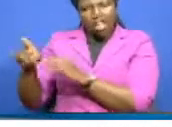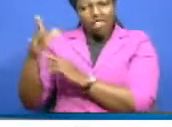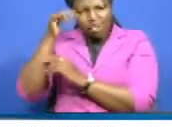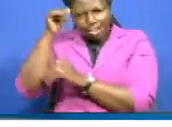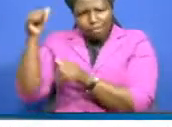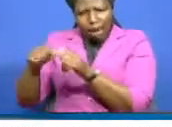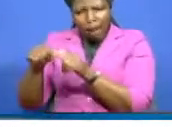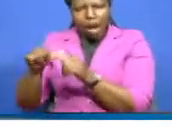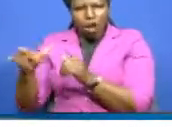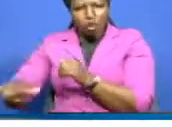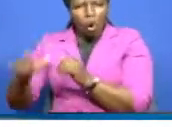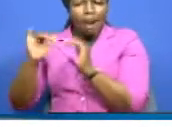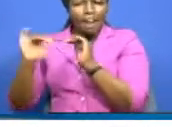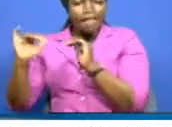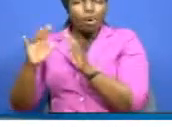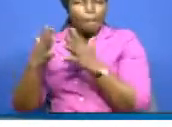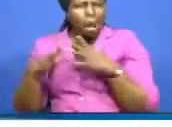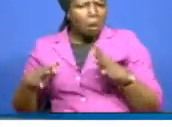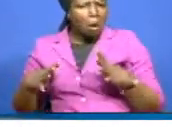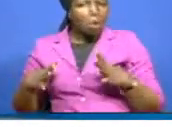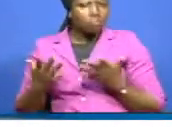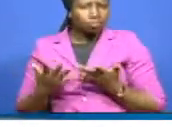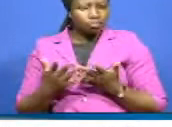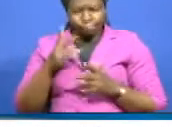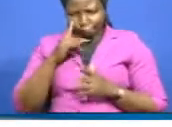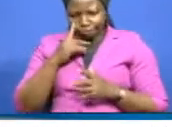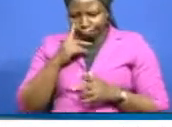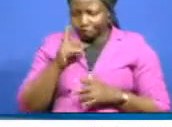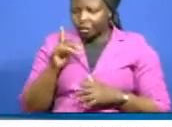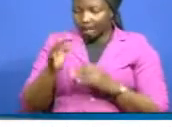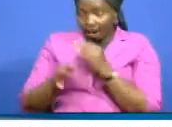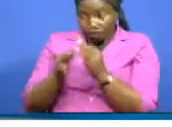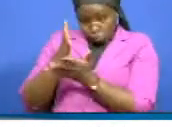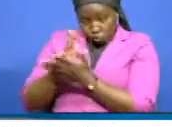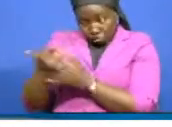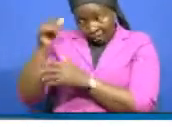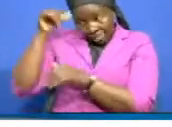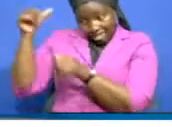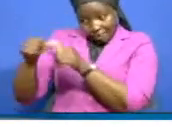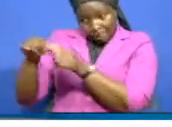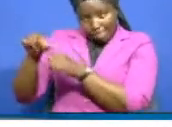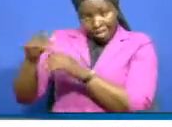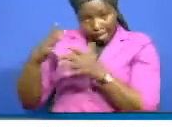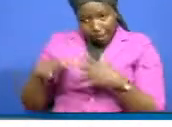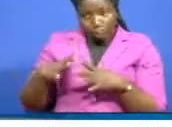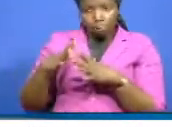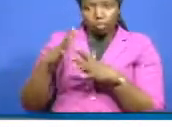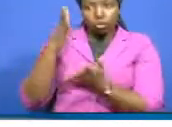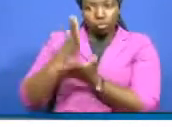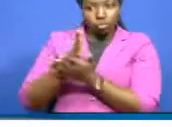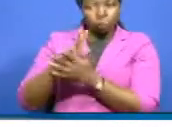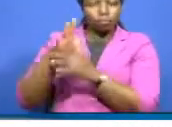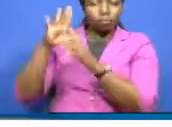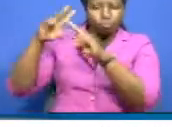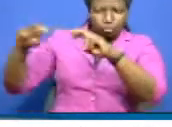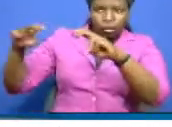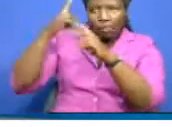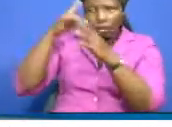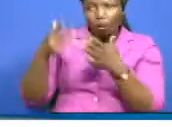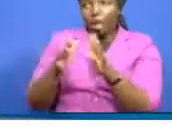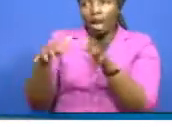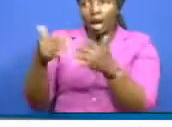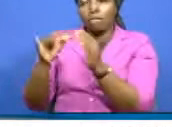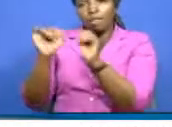anayeuza ndizi ama nyanya. Unamwangalia unasema kuwa kama ukweli anawakumbuka na kutafuta mbinu